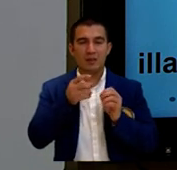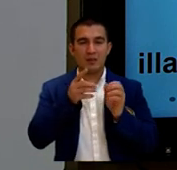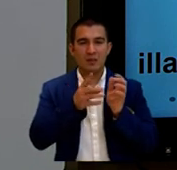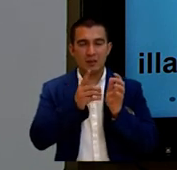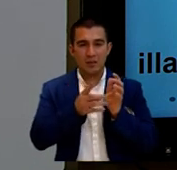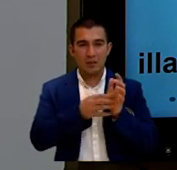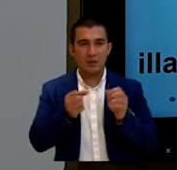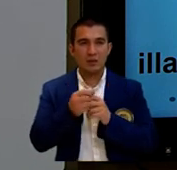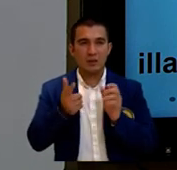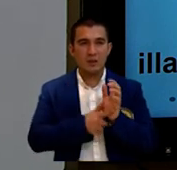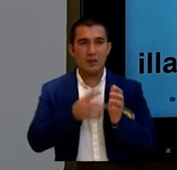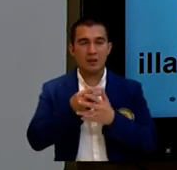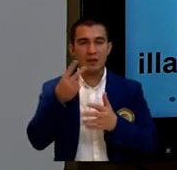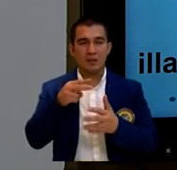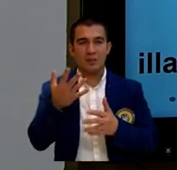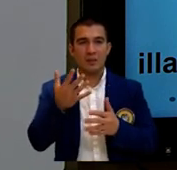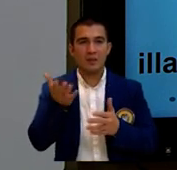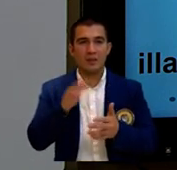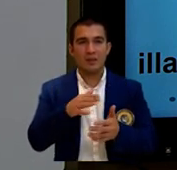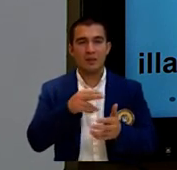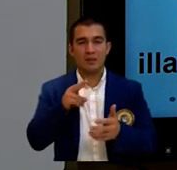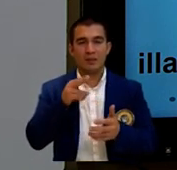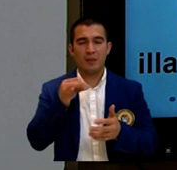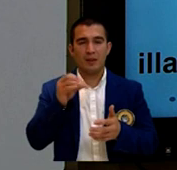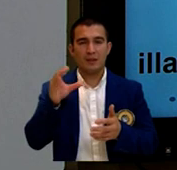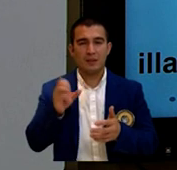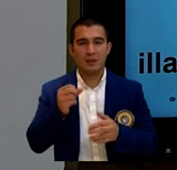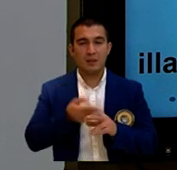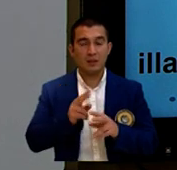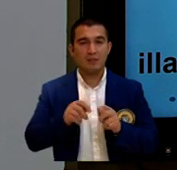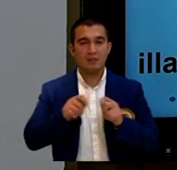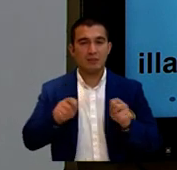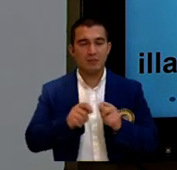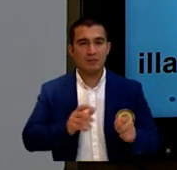1917 yillarda 25 ta pyesalar namoyish etildi.